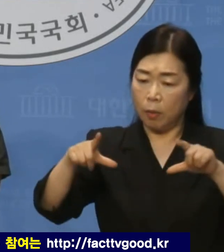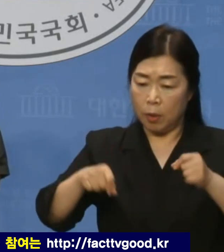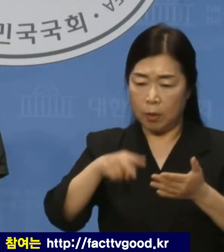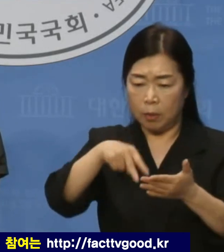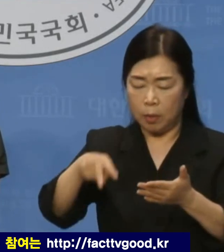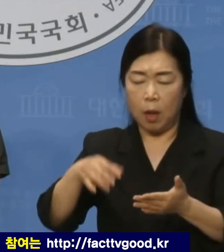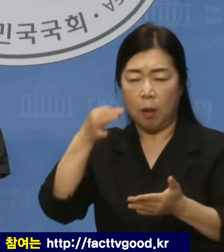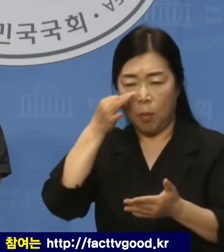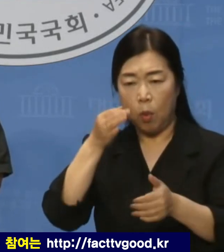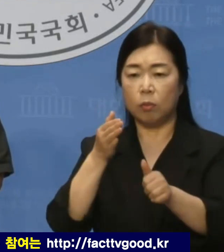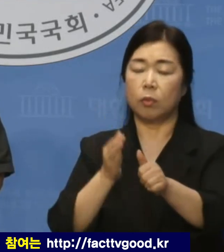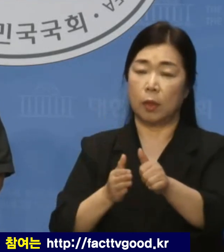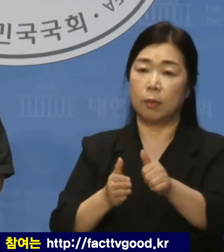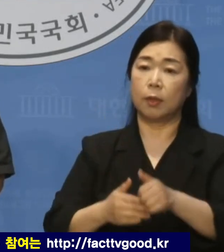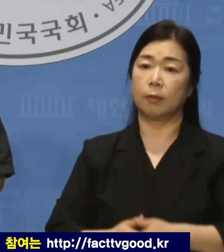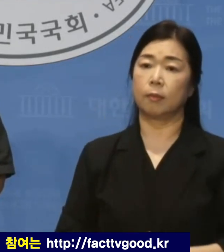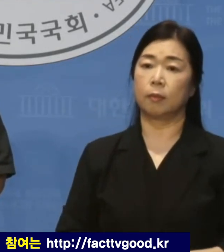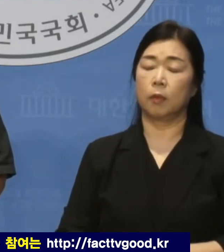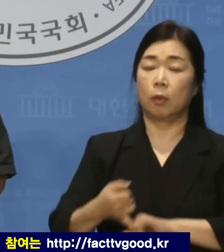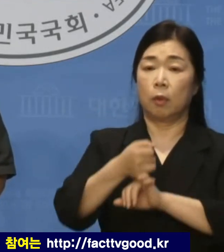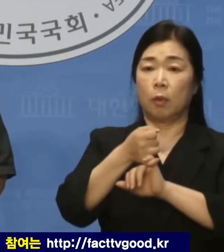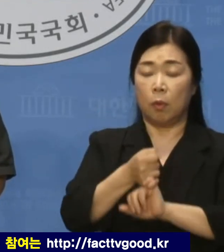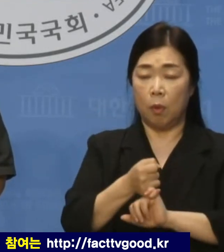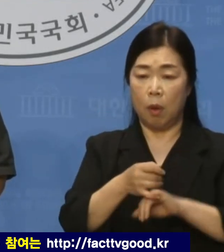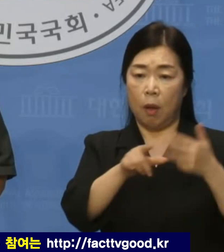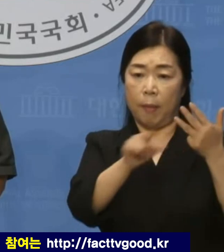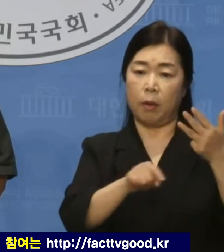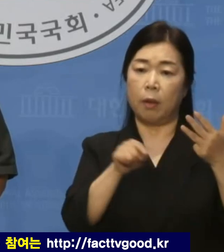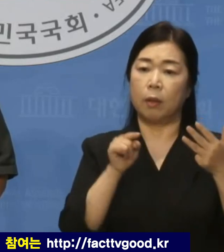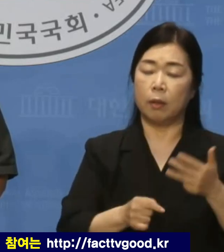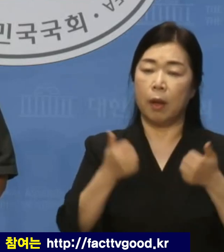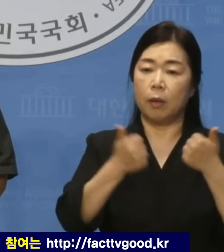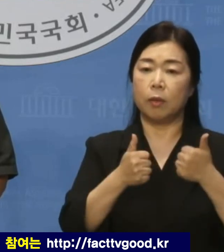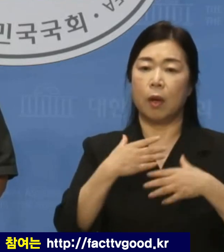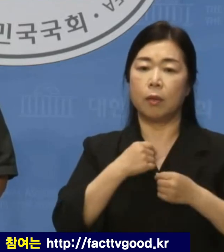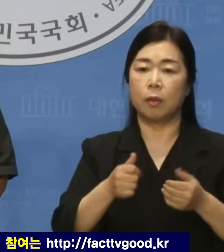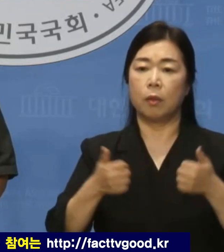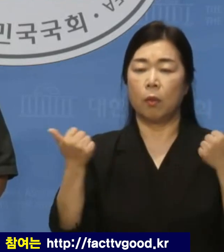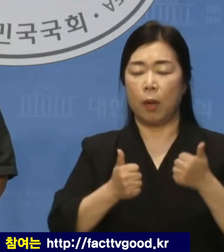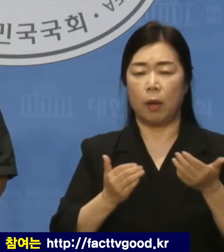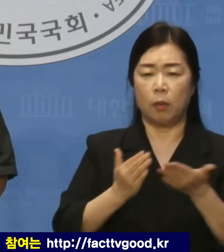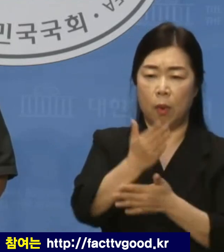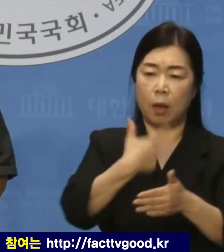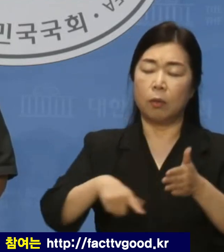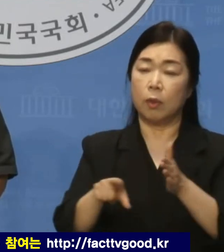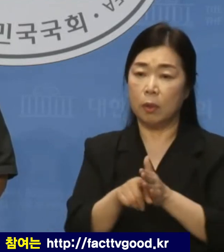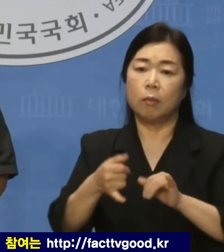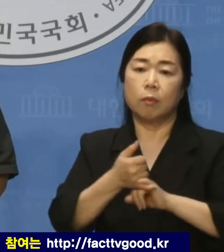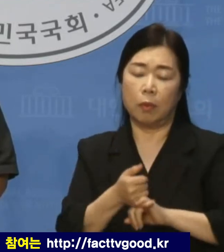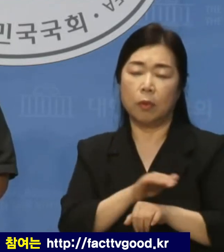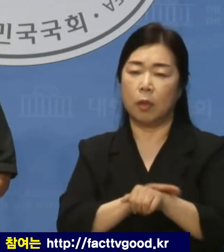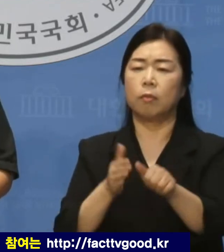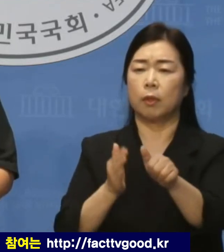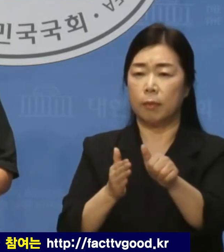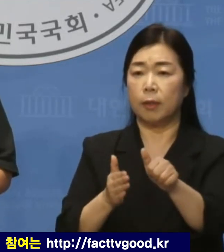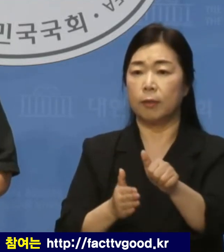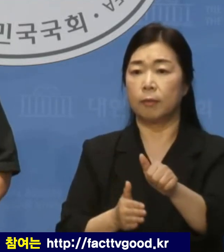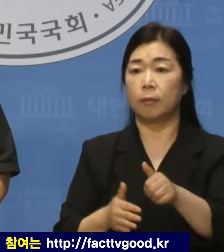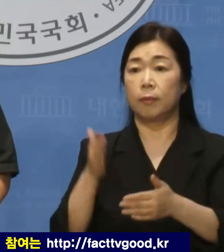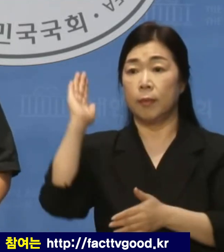장 한 장 읽어보시고 꼭 8월 안에 행안위를 통과할 수 있도록 애써주시기를